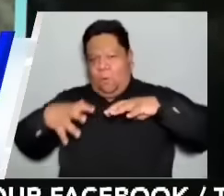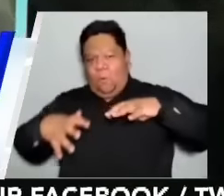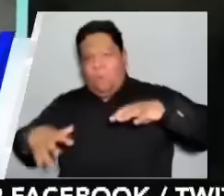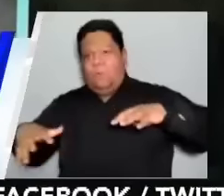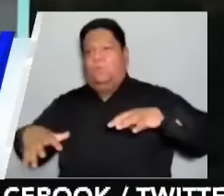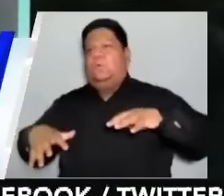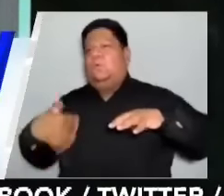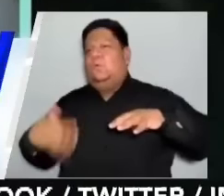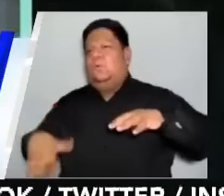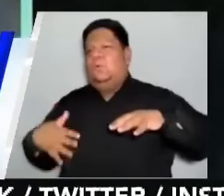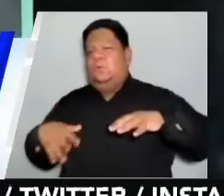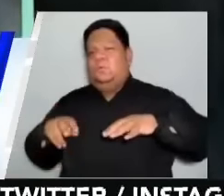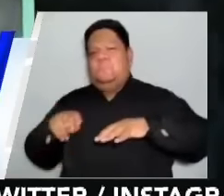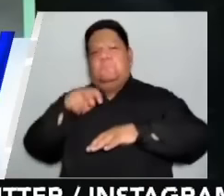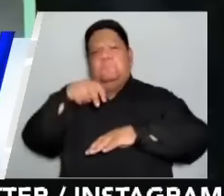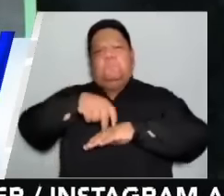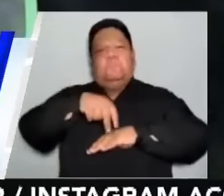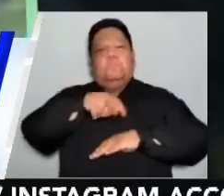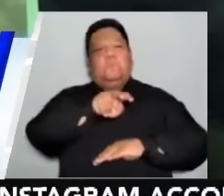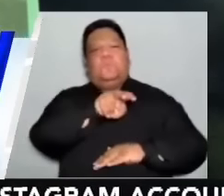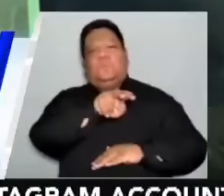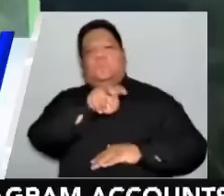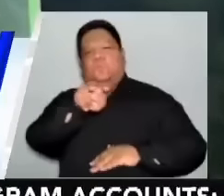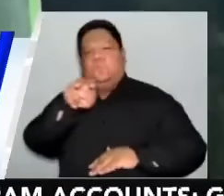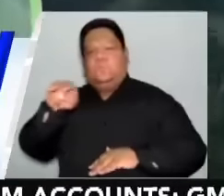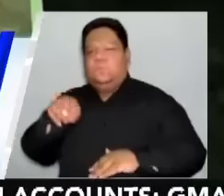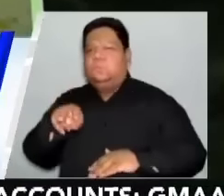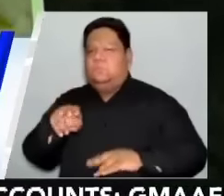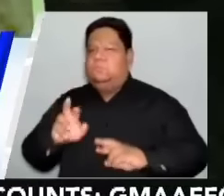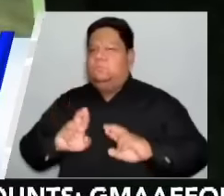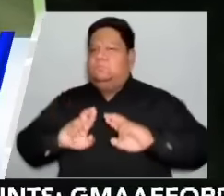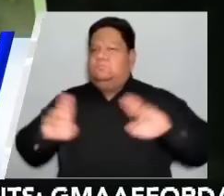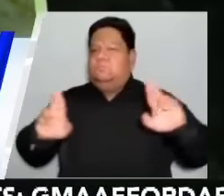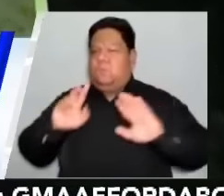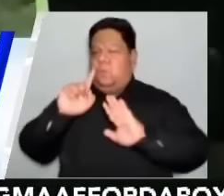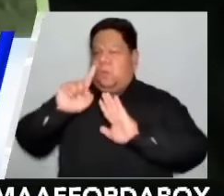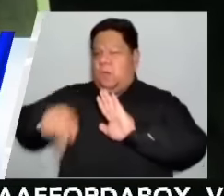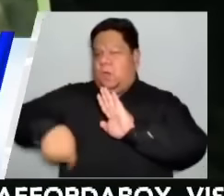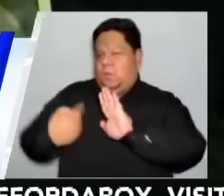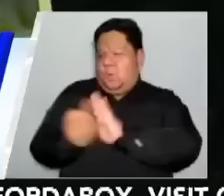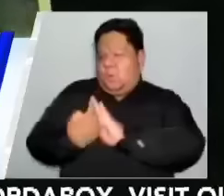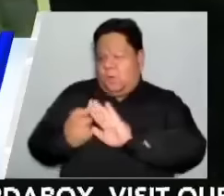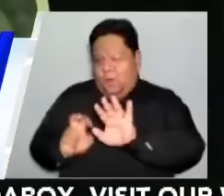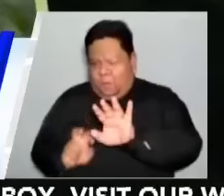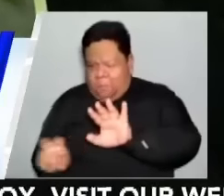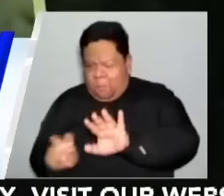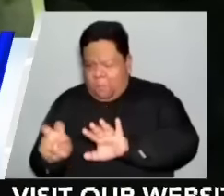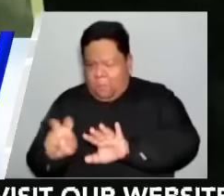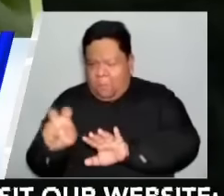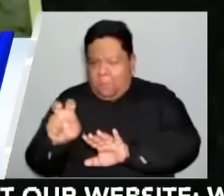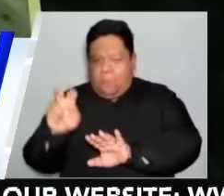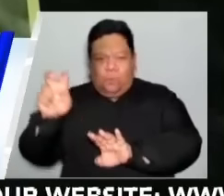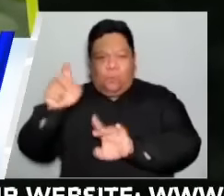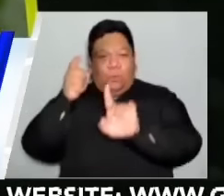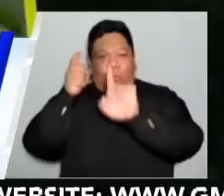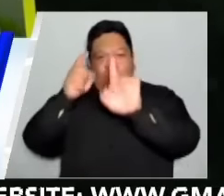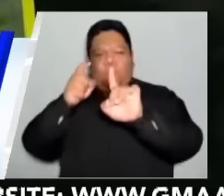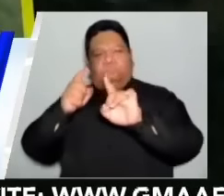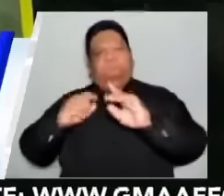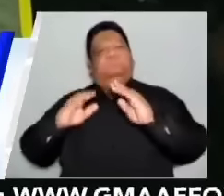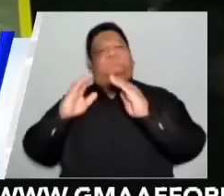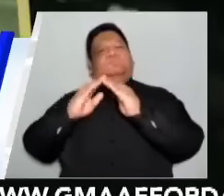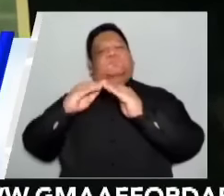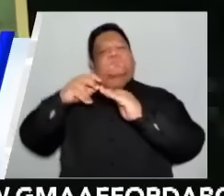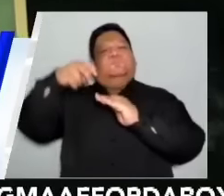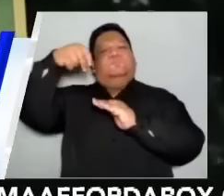ihanda ang mga tuhod sa isang oras na akyatan ang ultimate goal ang tuktok ng tinaguriang Rocky mountain ng